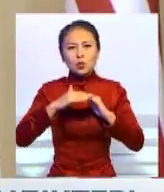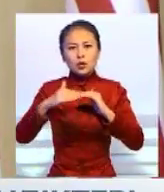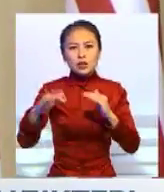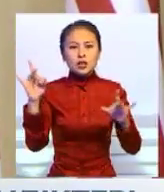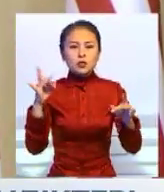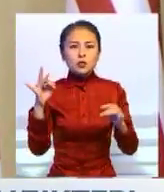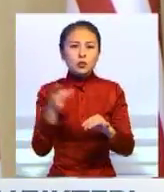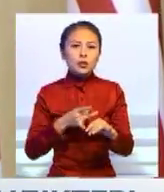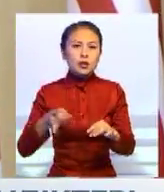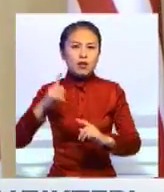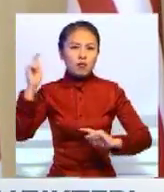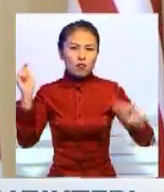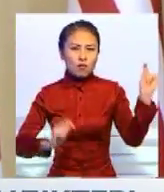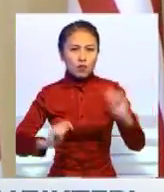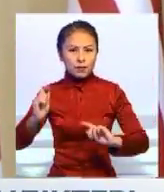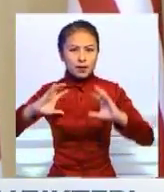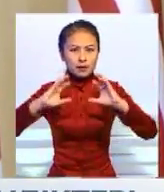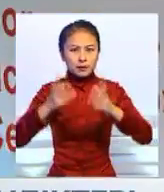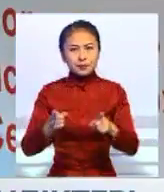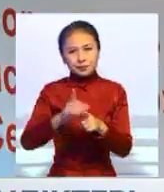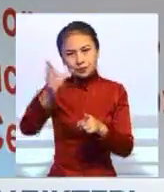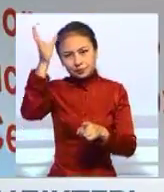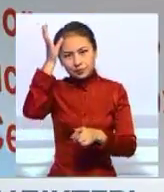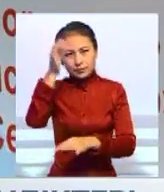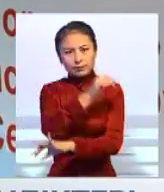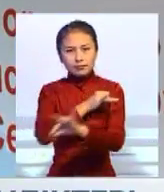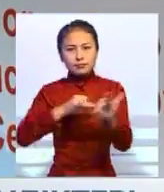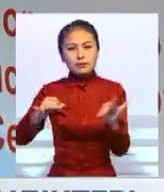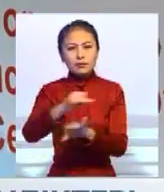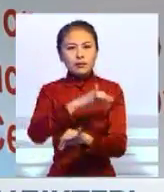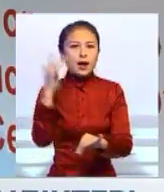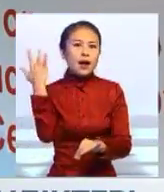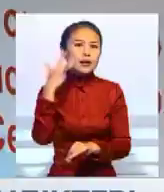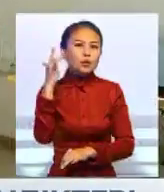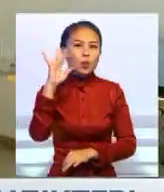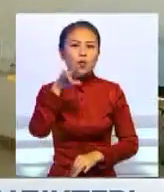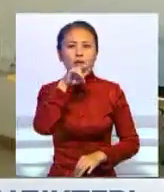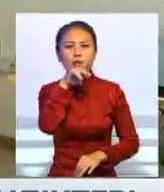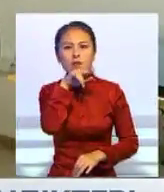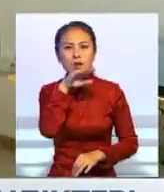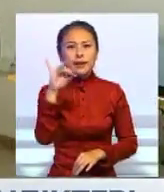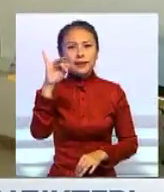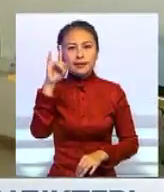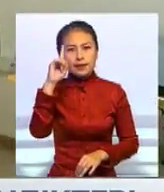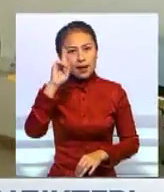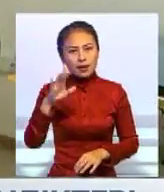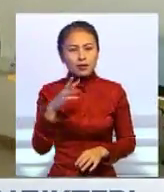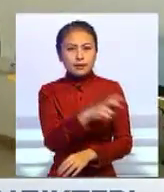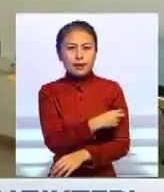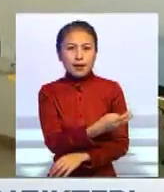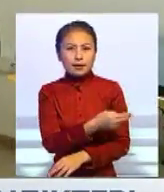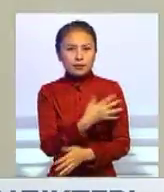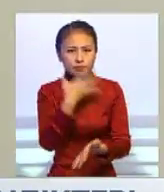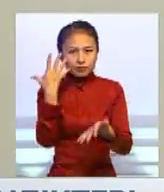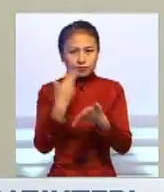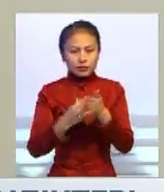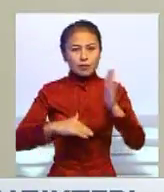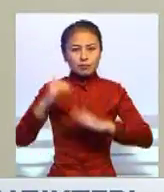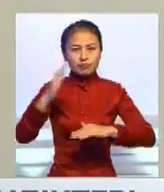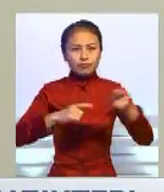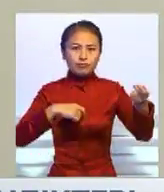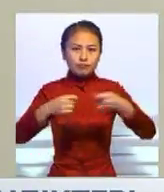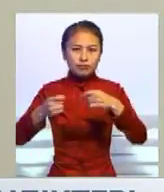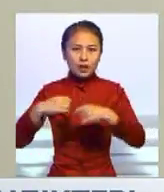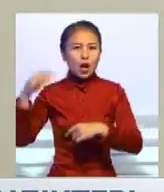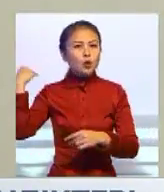жер республикалық форум аясында өткен халықаралық ғылыми конференцияда айтылды. АқШ, Оңтүстік Корея мен Израильден келген дәрігерлер өз тәжірибелерімен